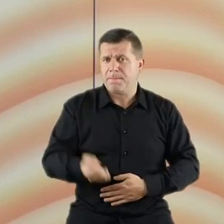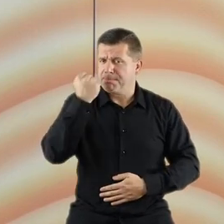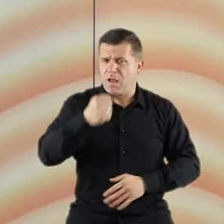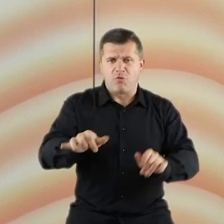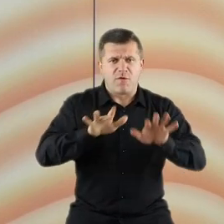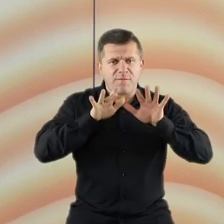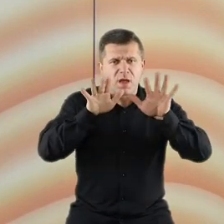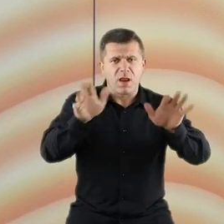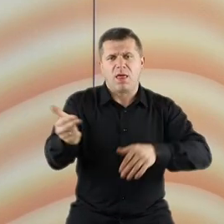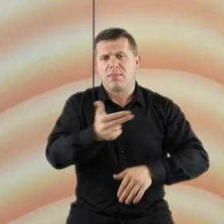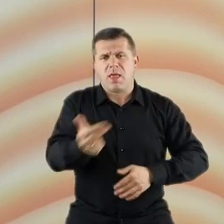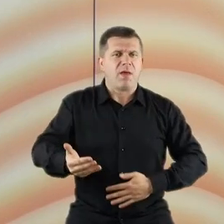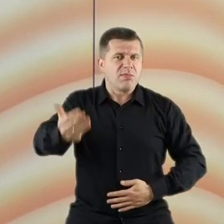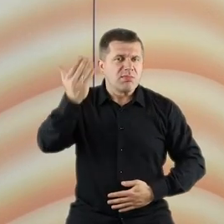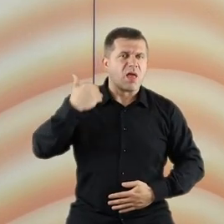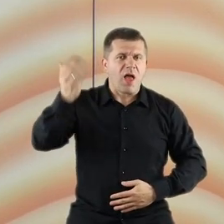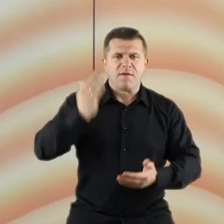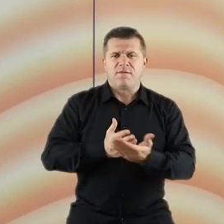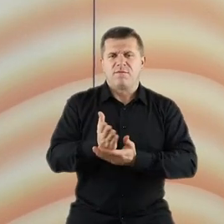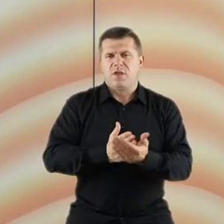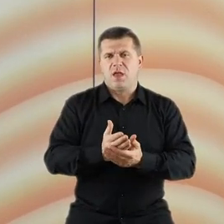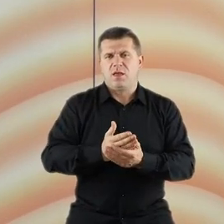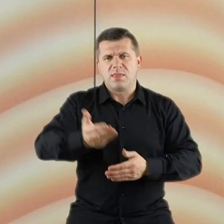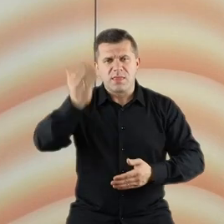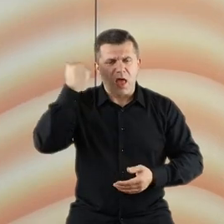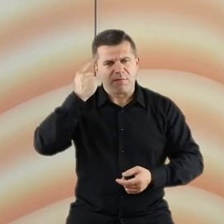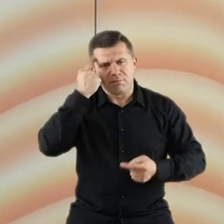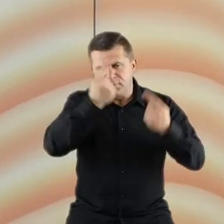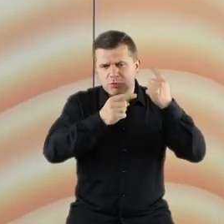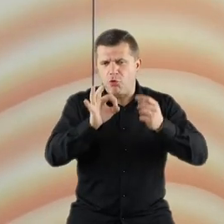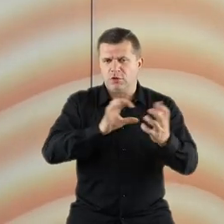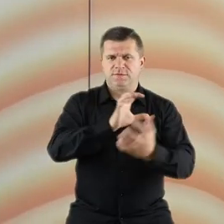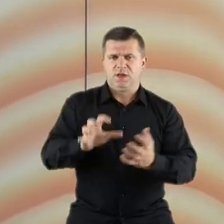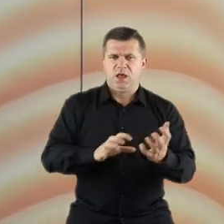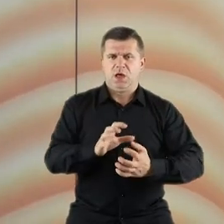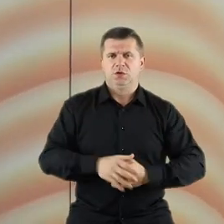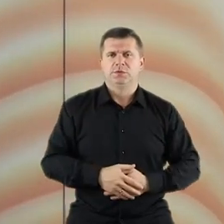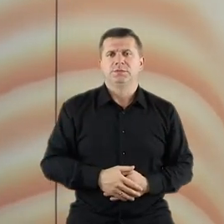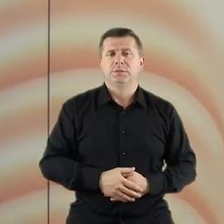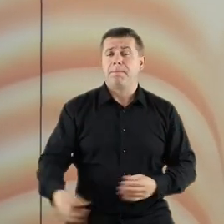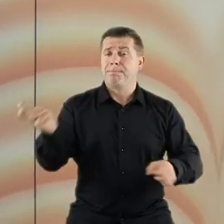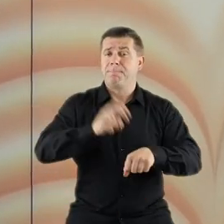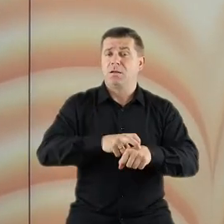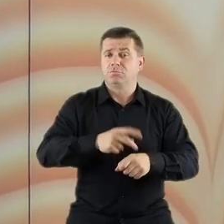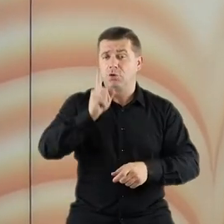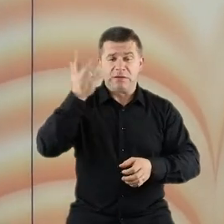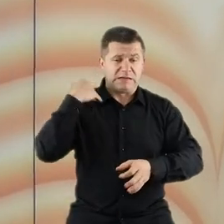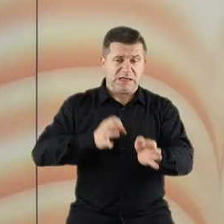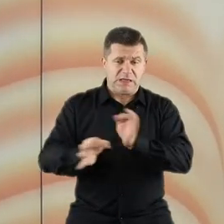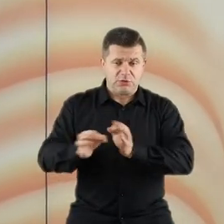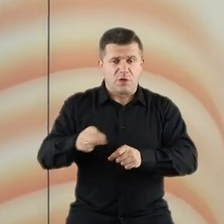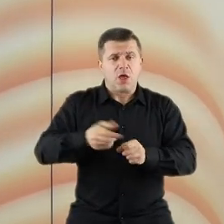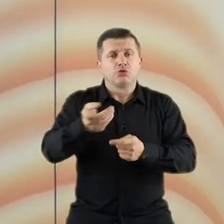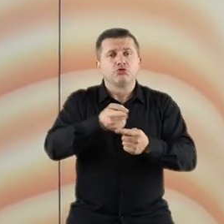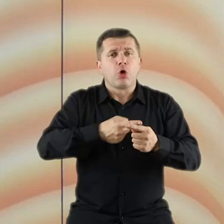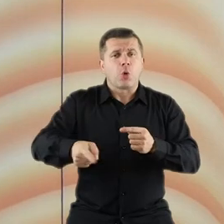bardzo wiele na temat dawnych wierzeń na temat dawnych sądów o świecie Oczywiście medycyna ludowa stanowi